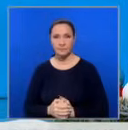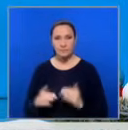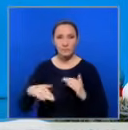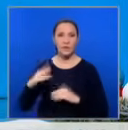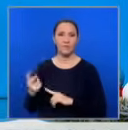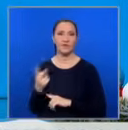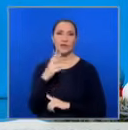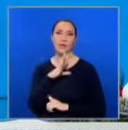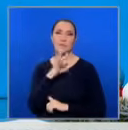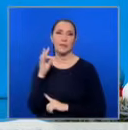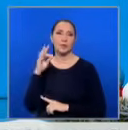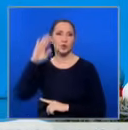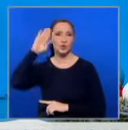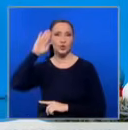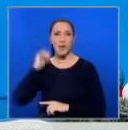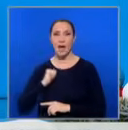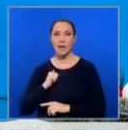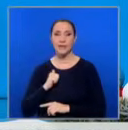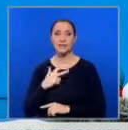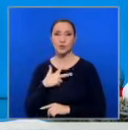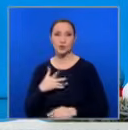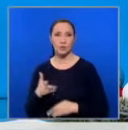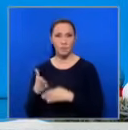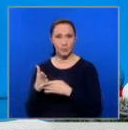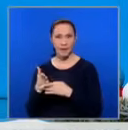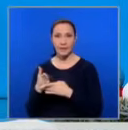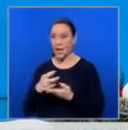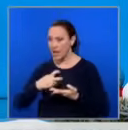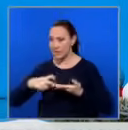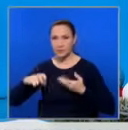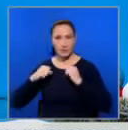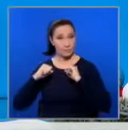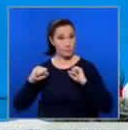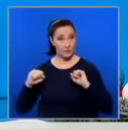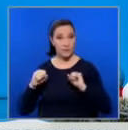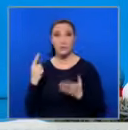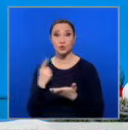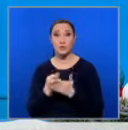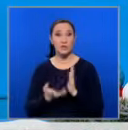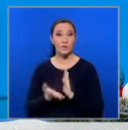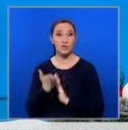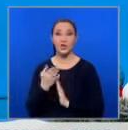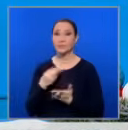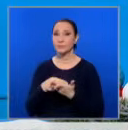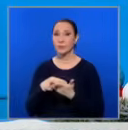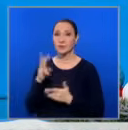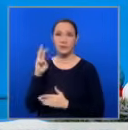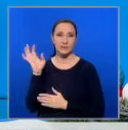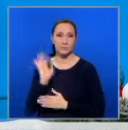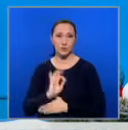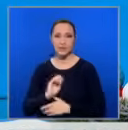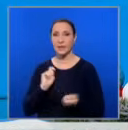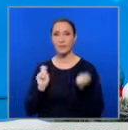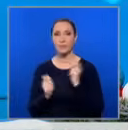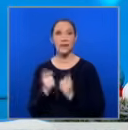Над 2500 служители на Агенцията за социално подпомагане излизат на протест. Те настояват за увеличение на заплатите с 30%